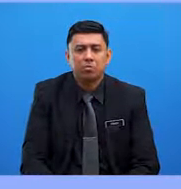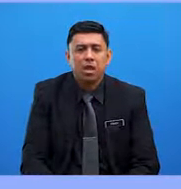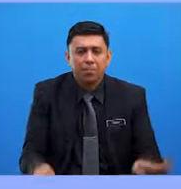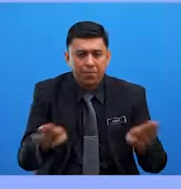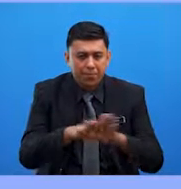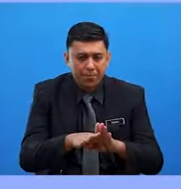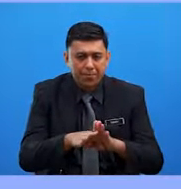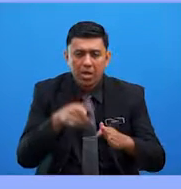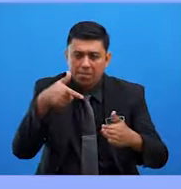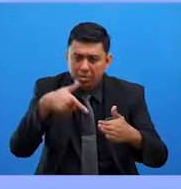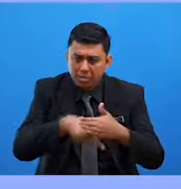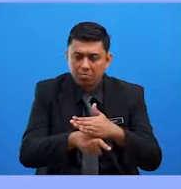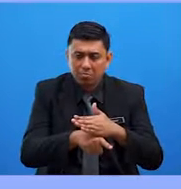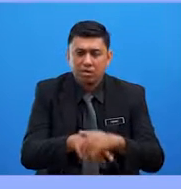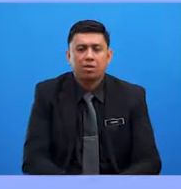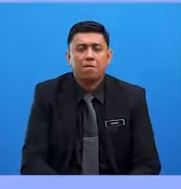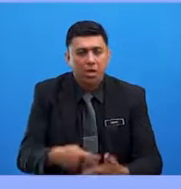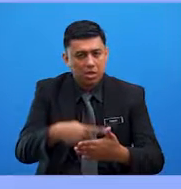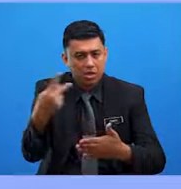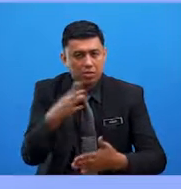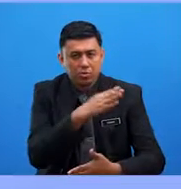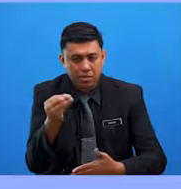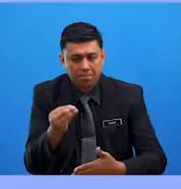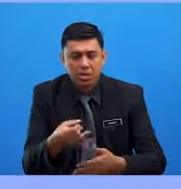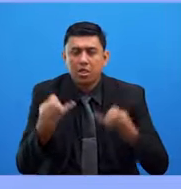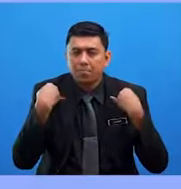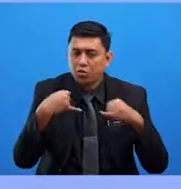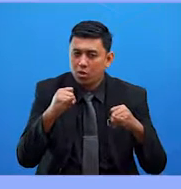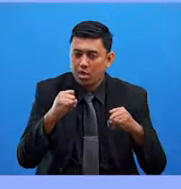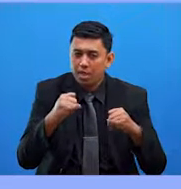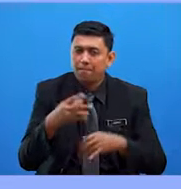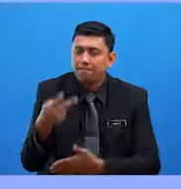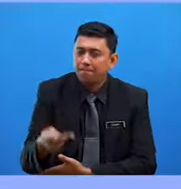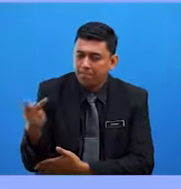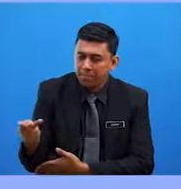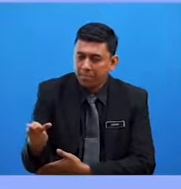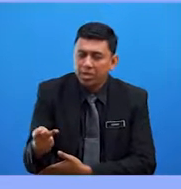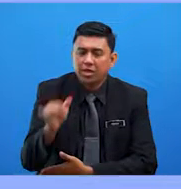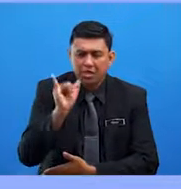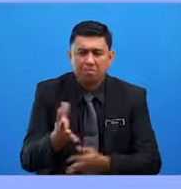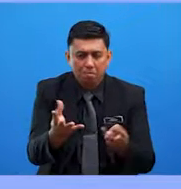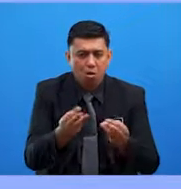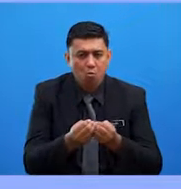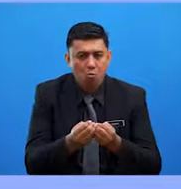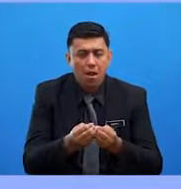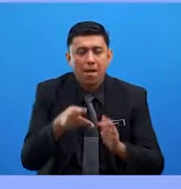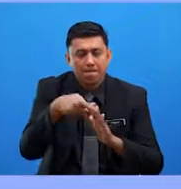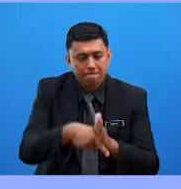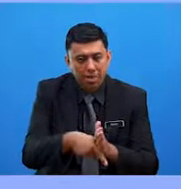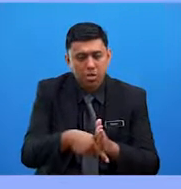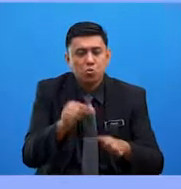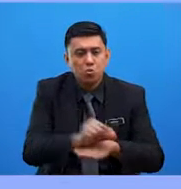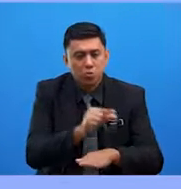sebagai penglibatan dalam pengeluaran dan penjualan produk yang dikehendaki pengguna yang